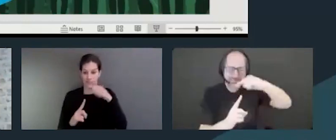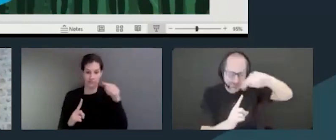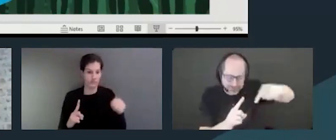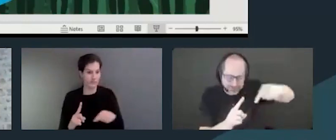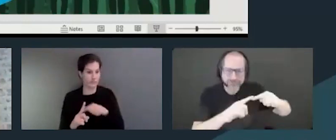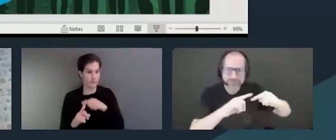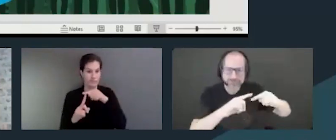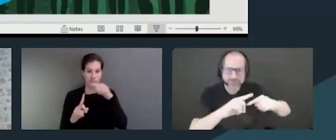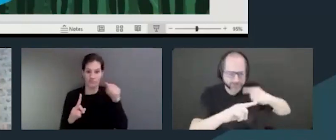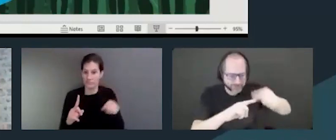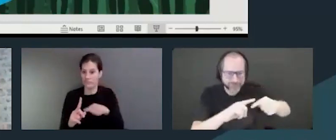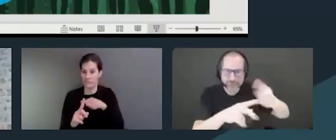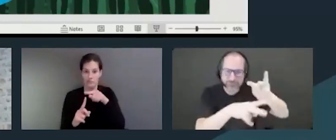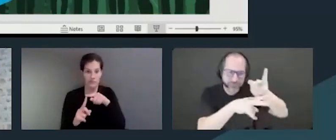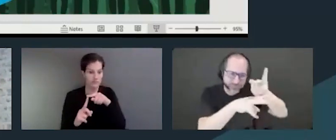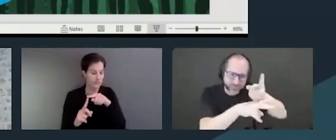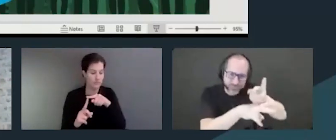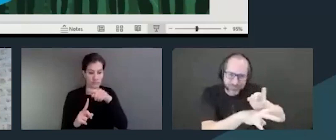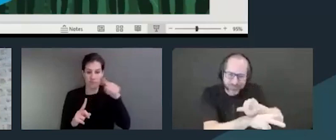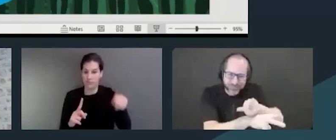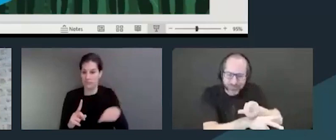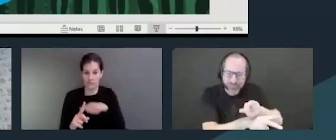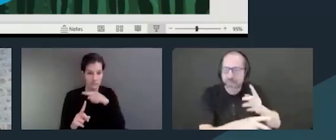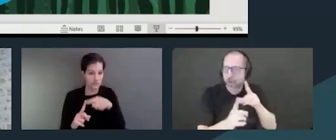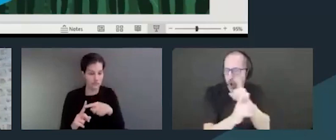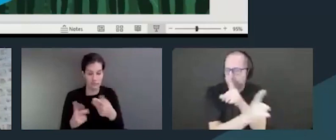Inaudible à l'interprète.